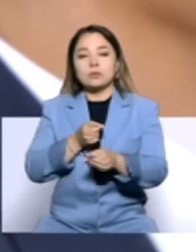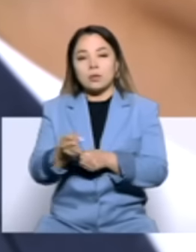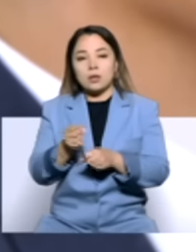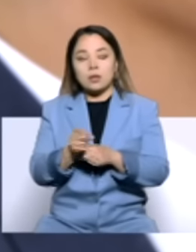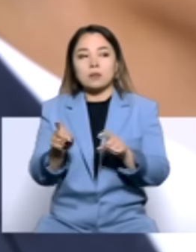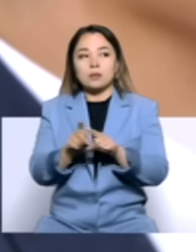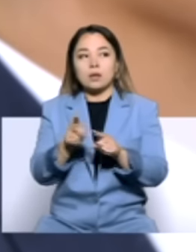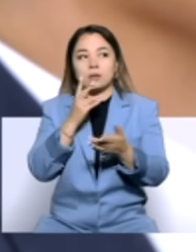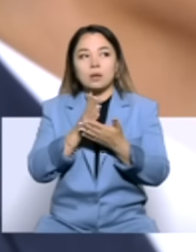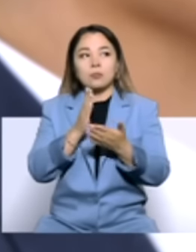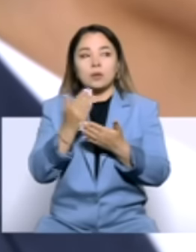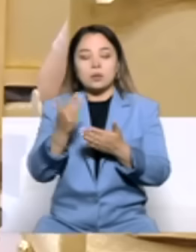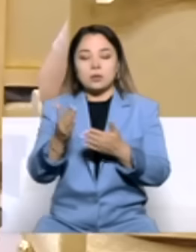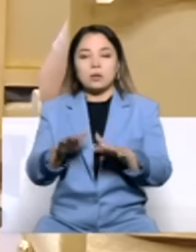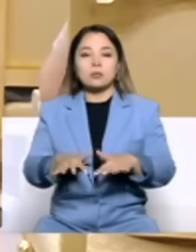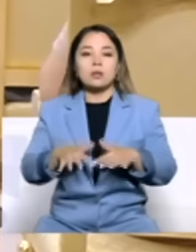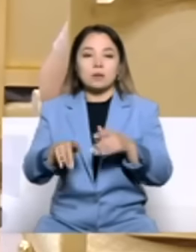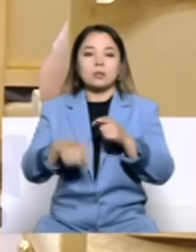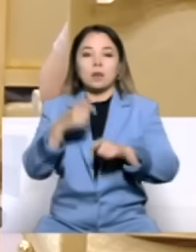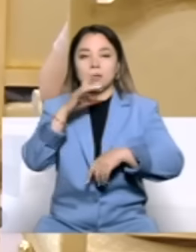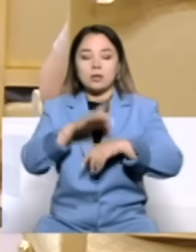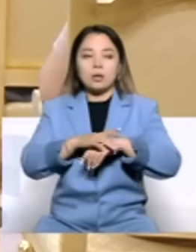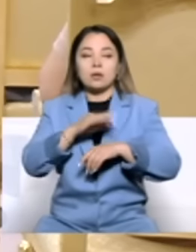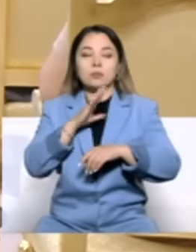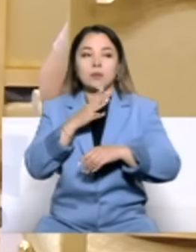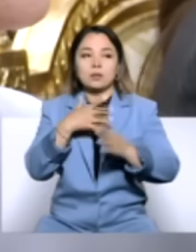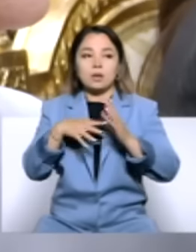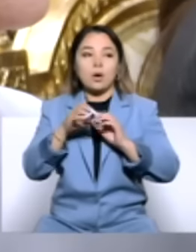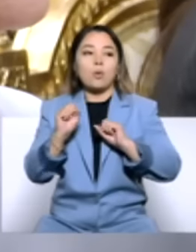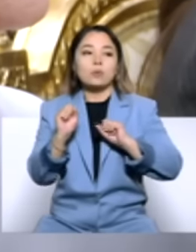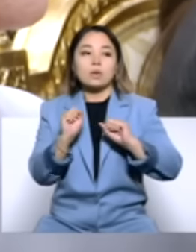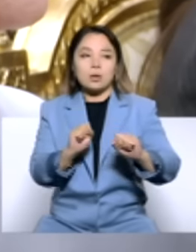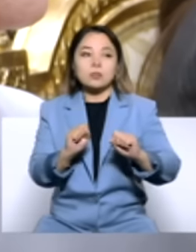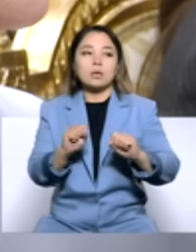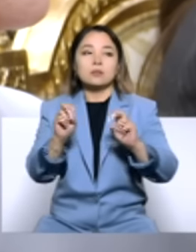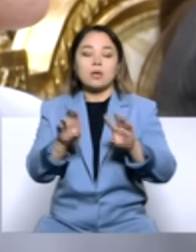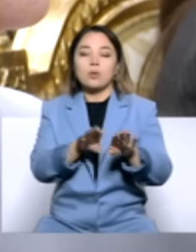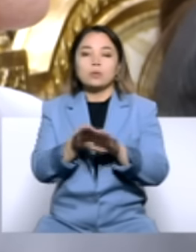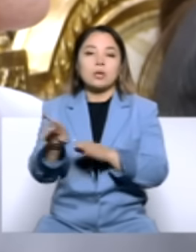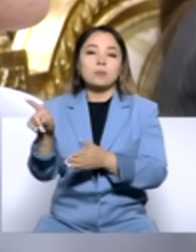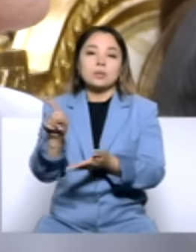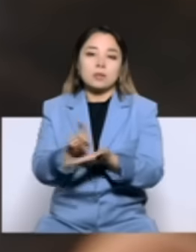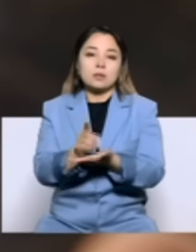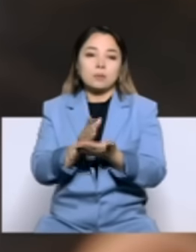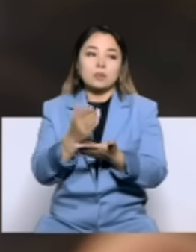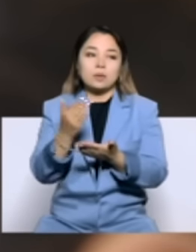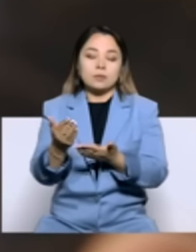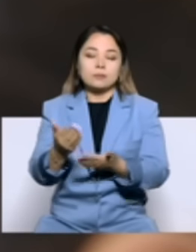зомбылықтан, вандализм мен ысырапшылдықтан қорғау ортақ міндет.